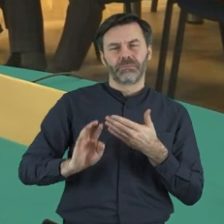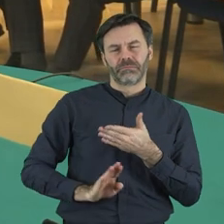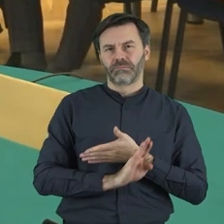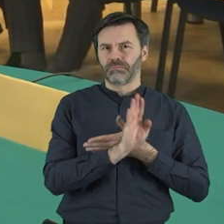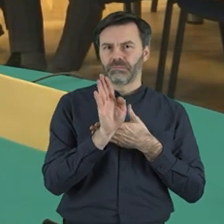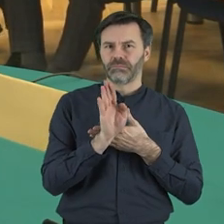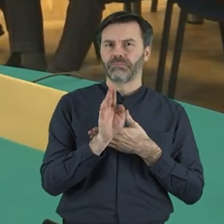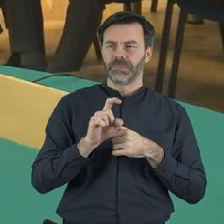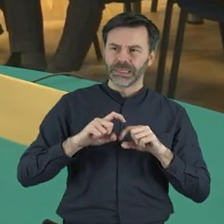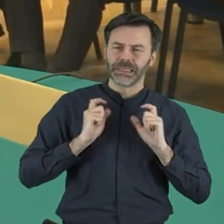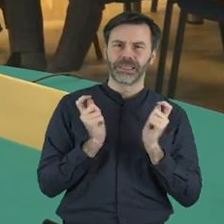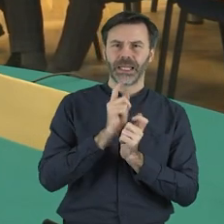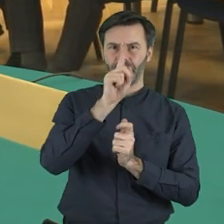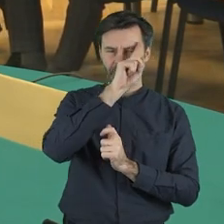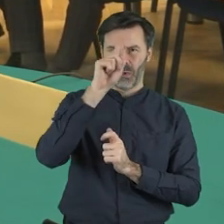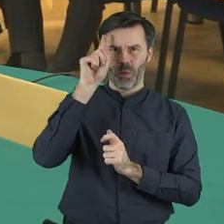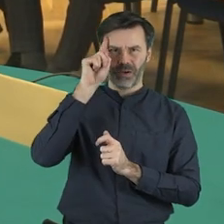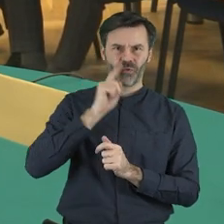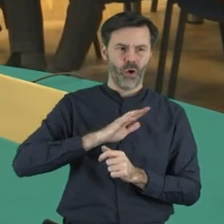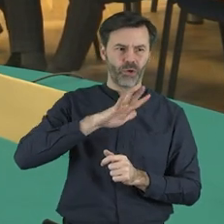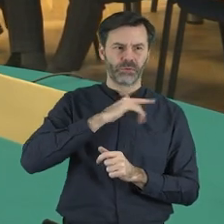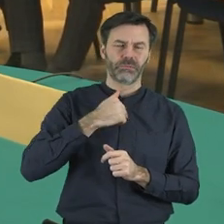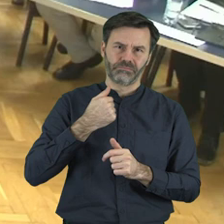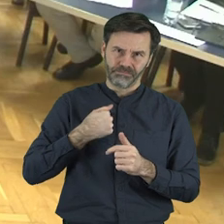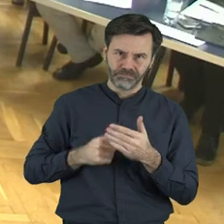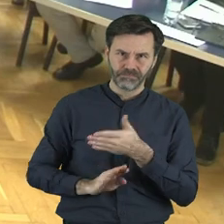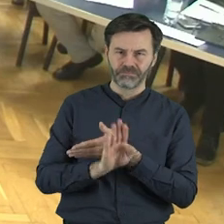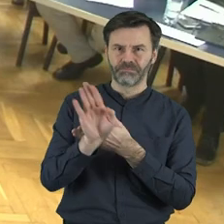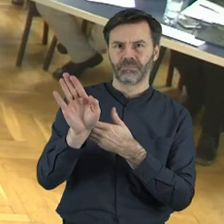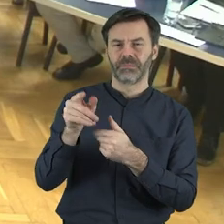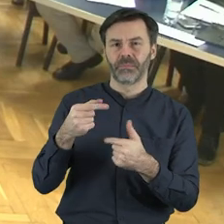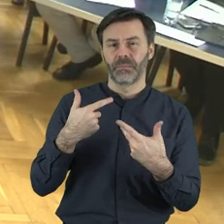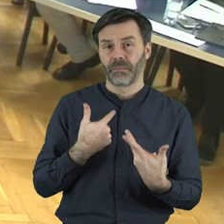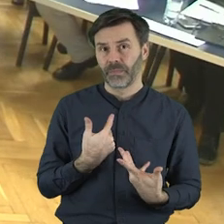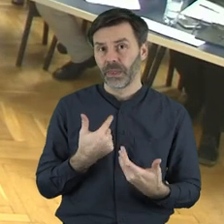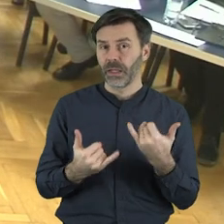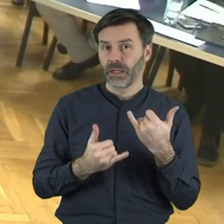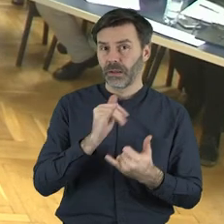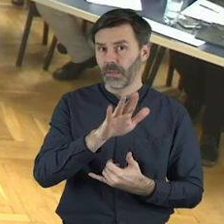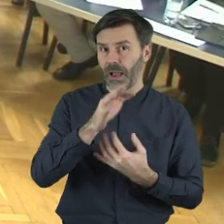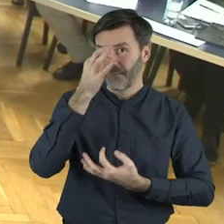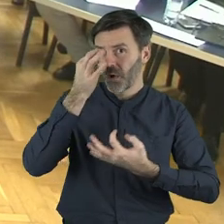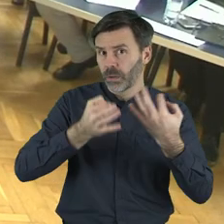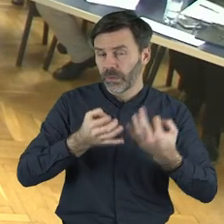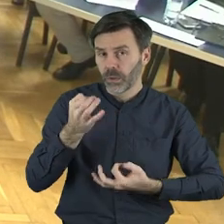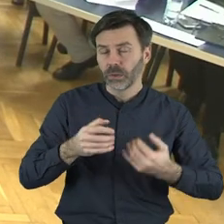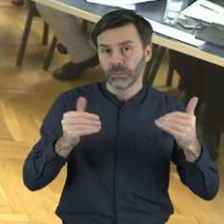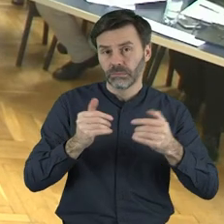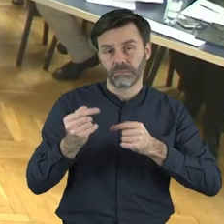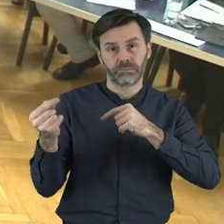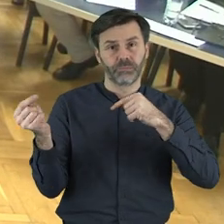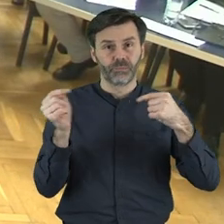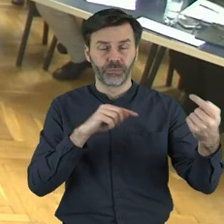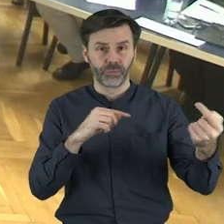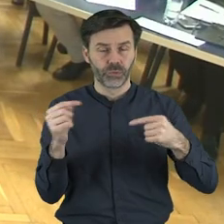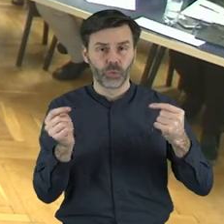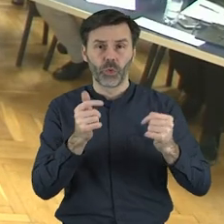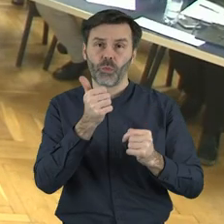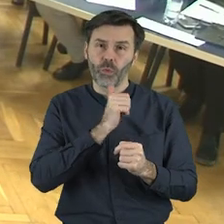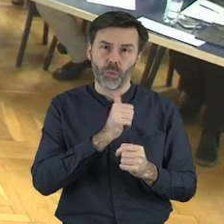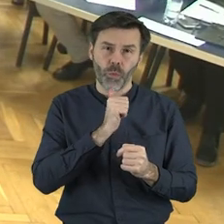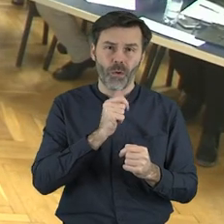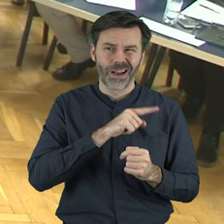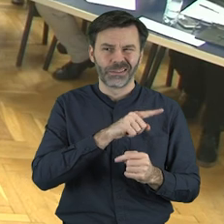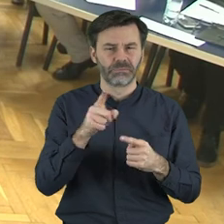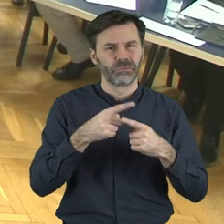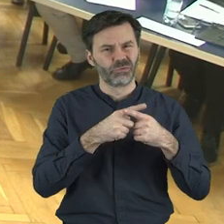Jeżeli pojawiają się wątpliwości, to możemy tutaj o nich rozmawiać, dyskutować i spróbować je wspólnie wyjaśnić. Myślę, że też to jest w